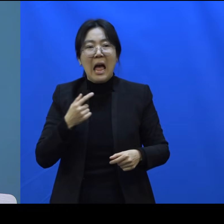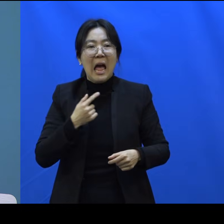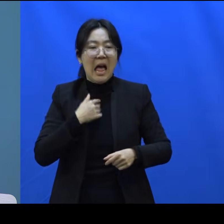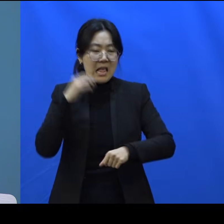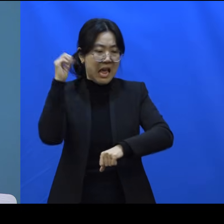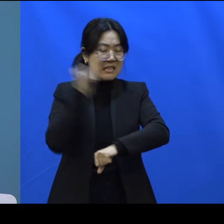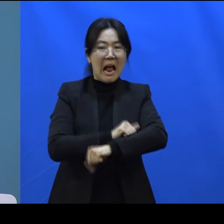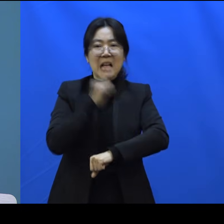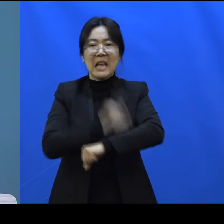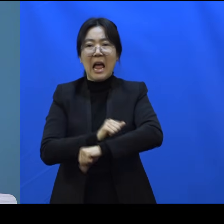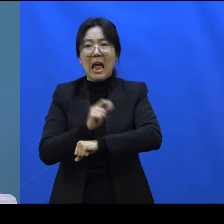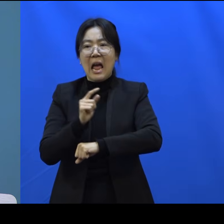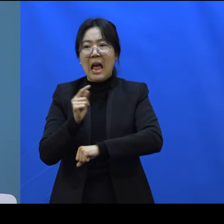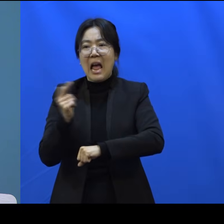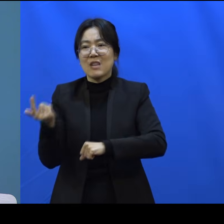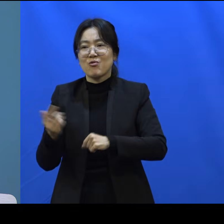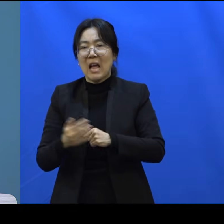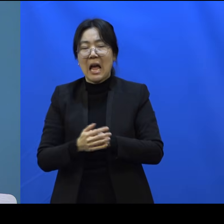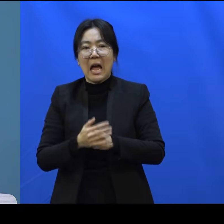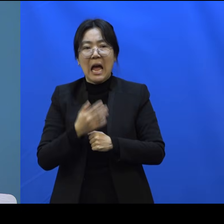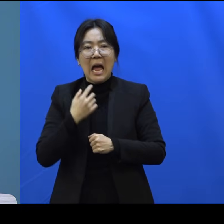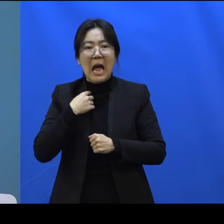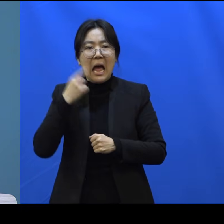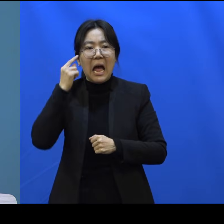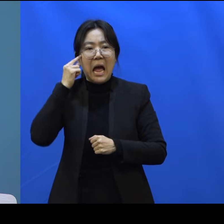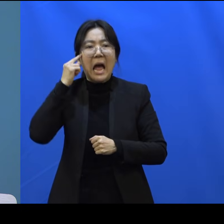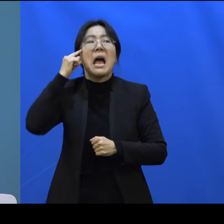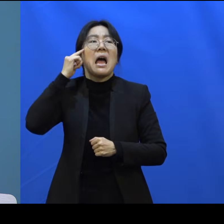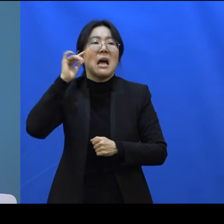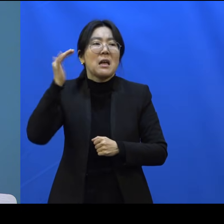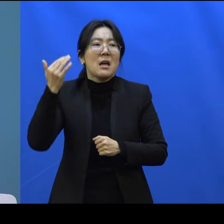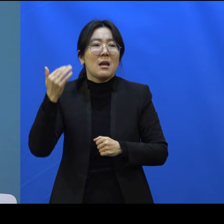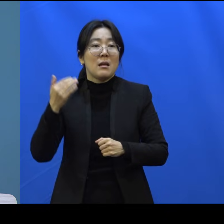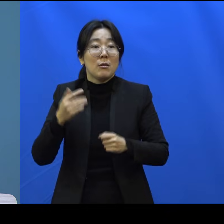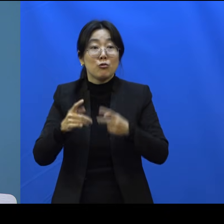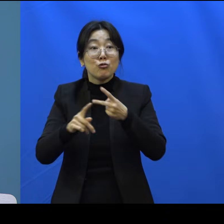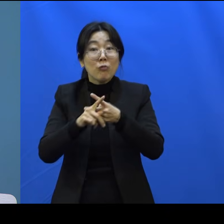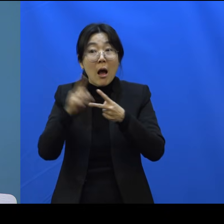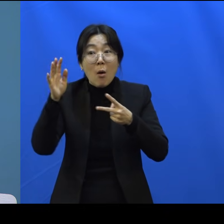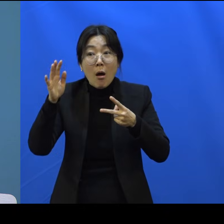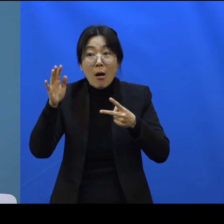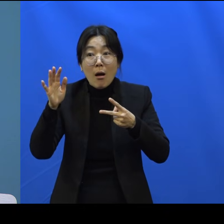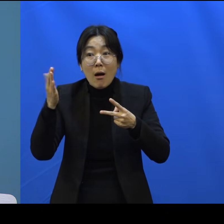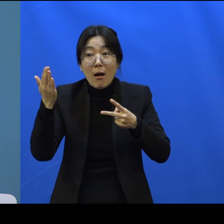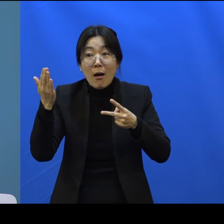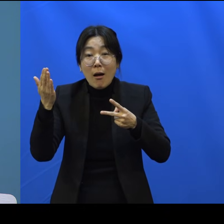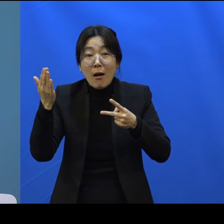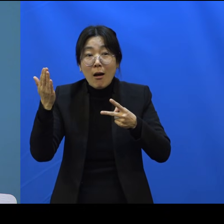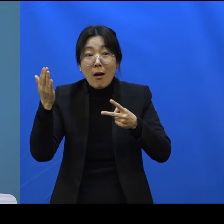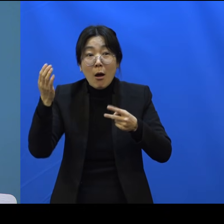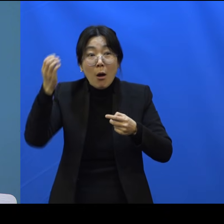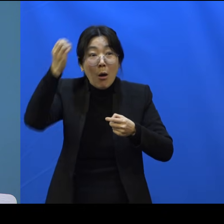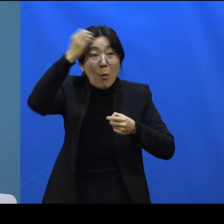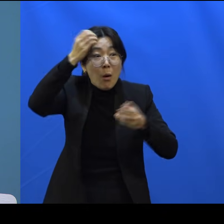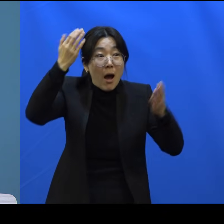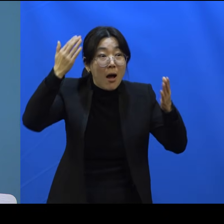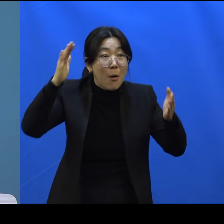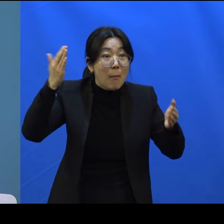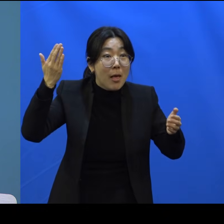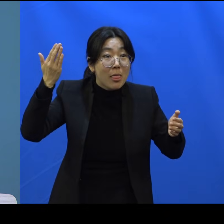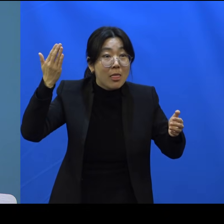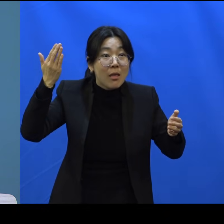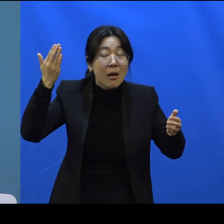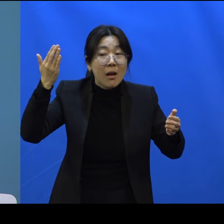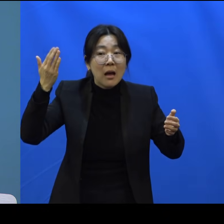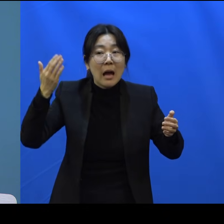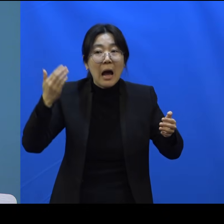그죠? 그러면서 이제 학교가 올라가면서 점점 그게 더 현실화돼요. 이게 내가 할 수 있는 것보다 할 수